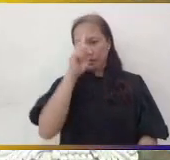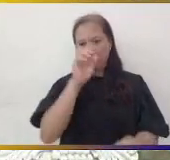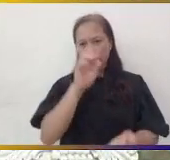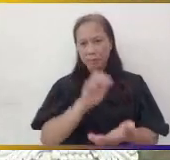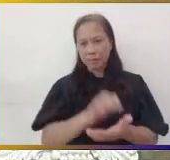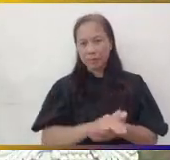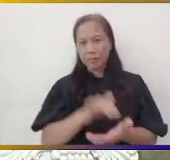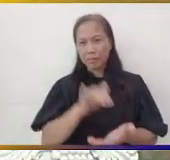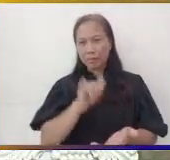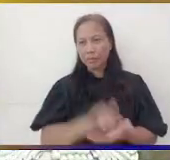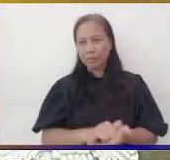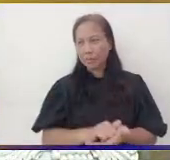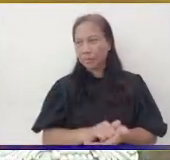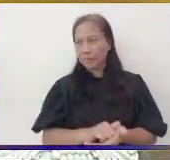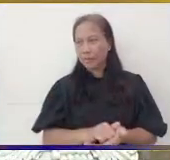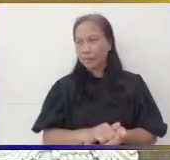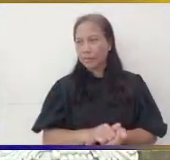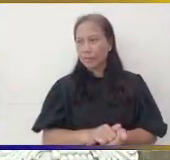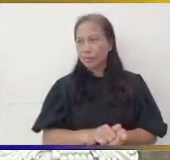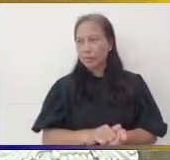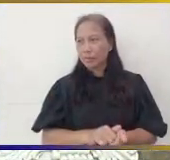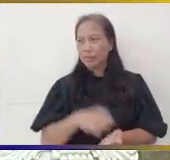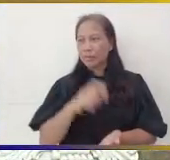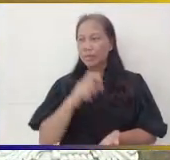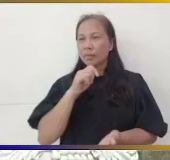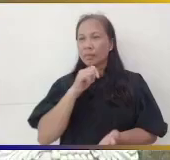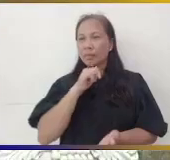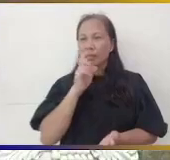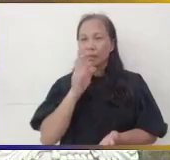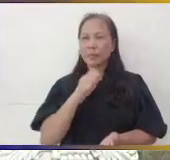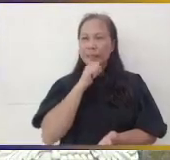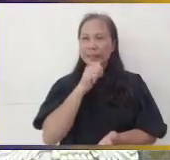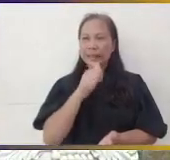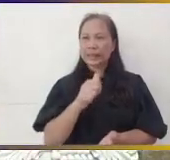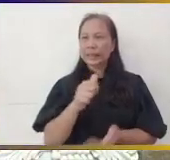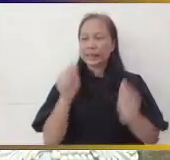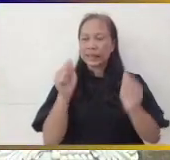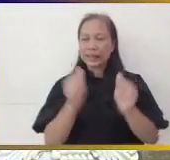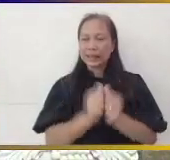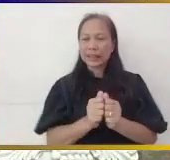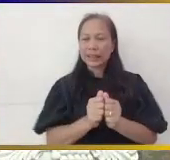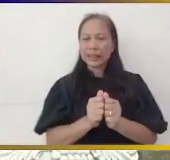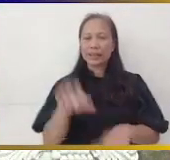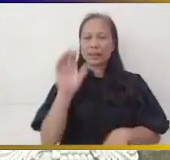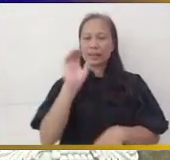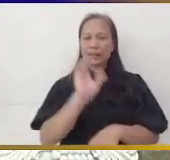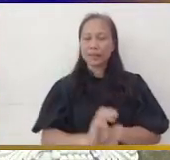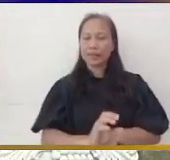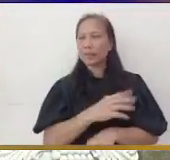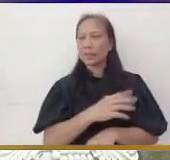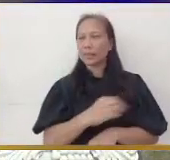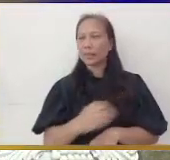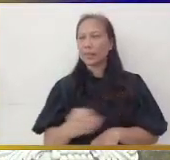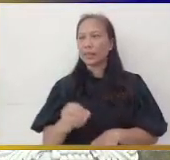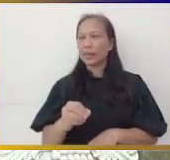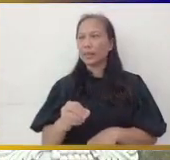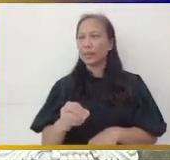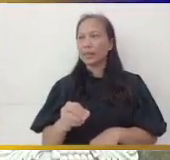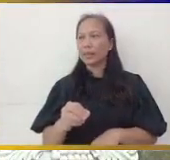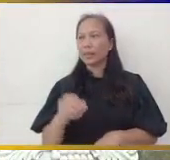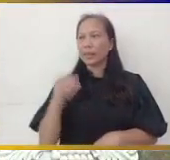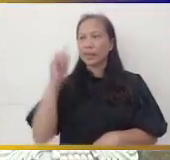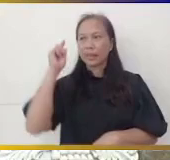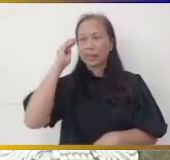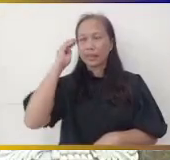siyang paniniwala pero nung nasumpungan niya ang liwanag at katotohanan ng salita po ng Diyos mga kapatid he preach